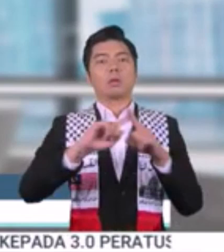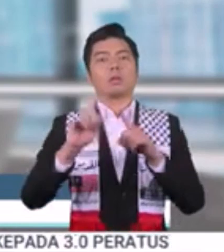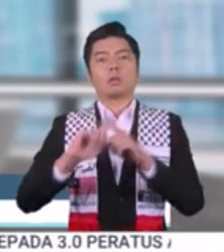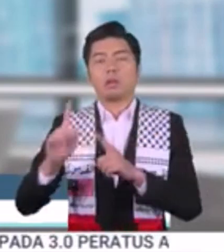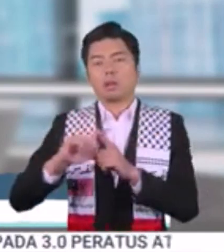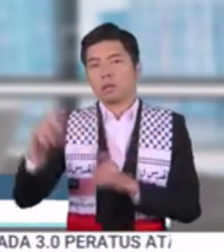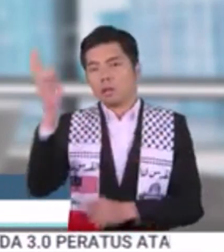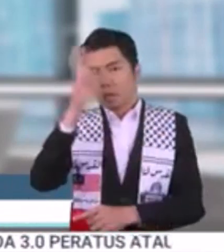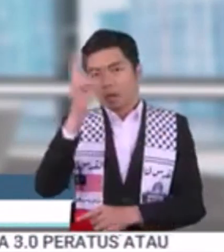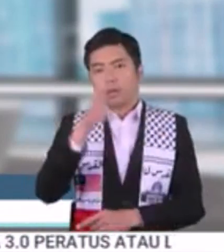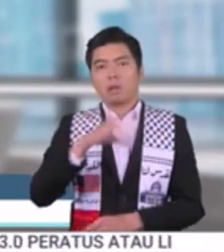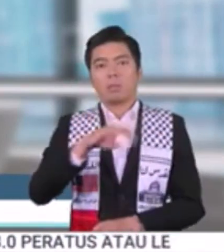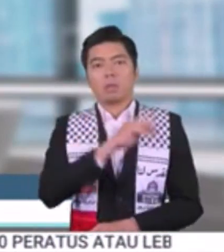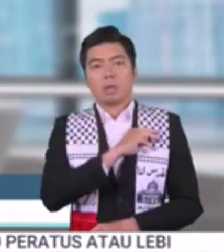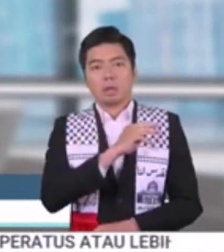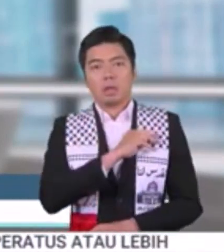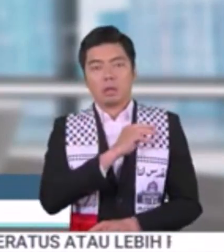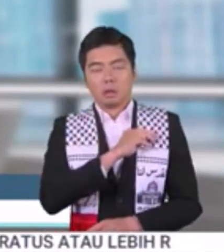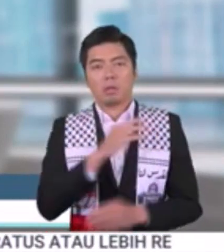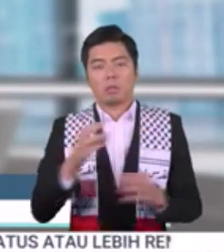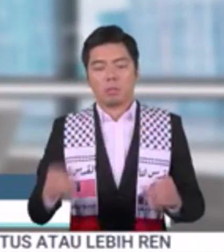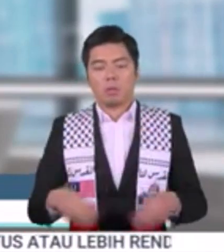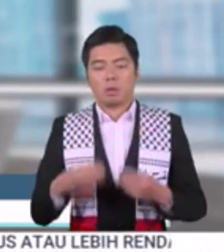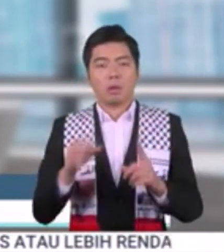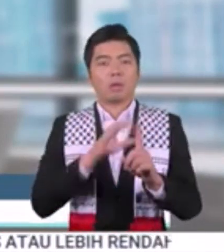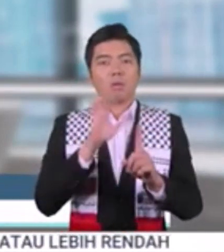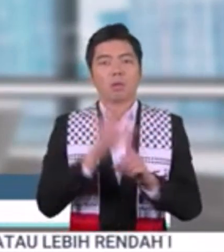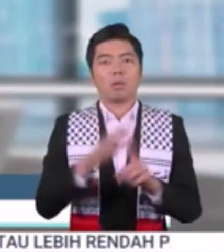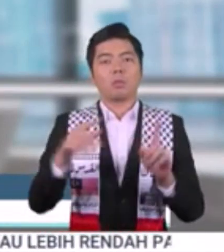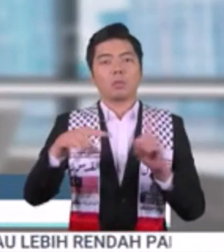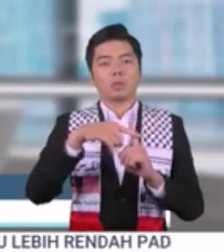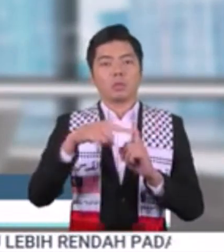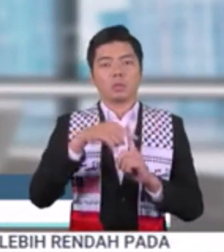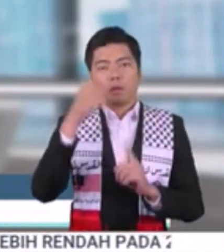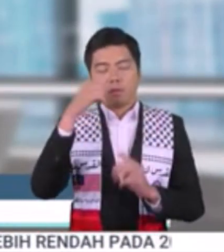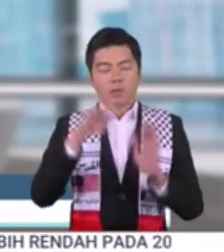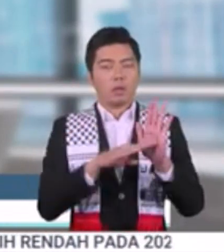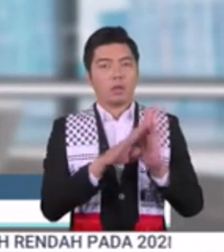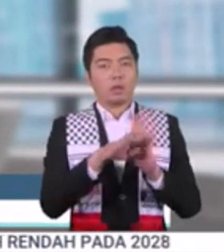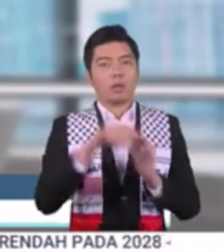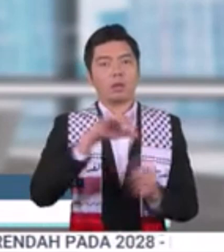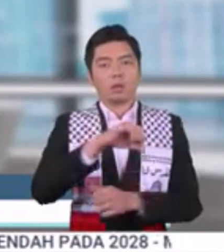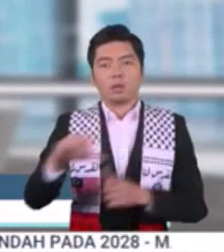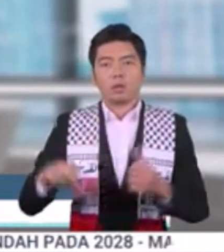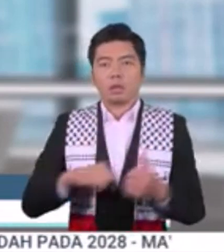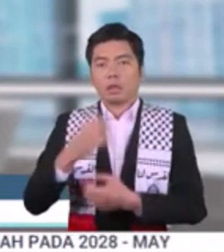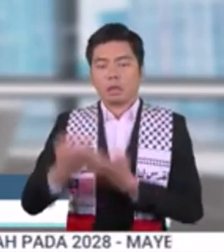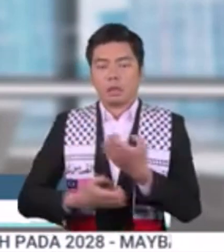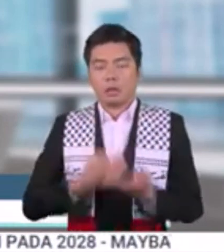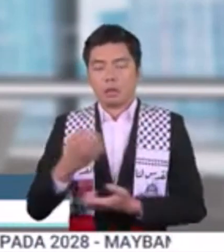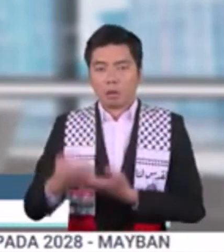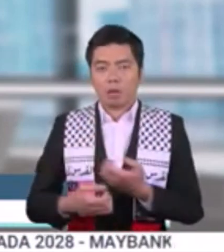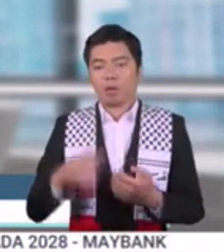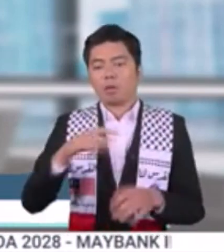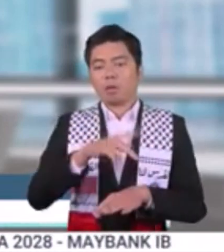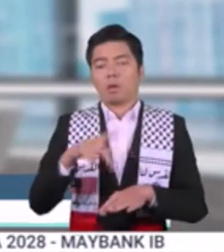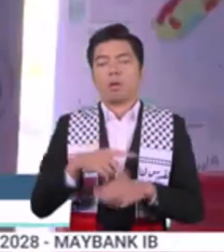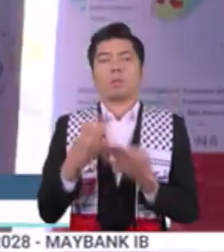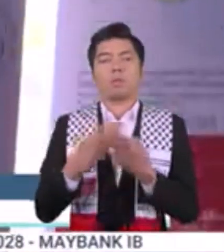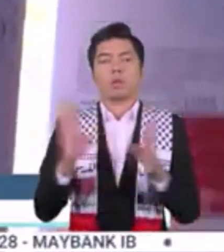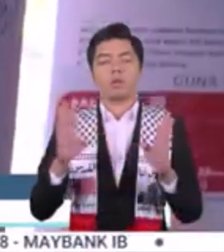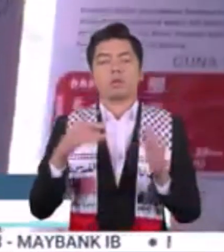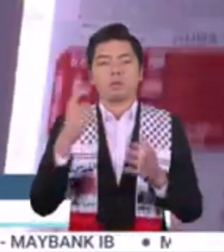agensi kerajaan akan memberi kesan positif bagi meningkatkan sosioekonomi Pulau bebas Cukai